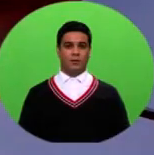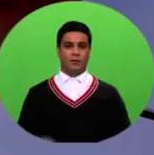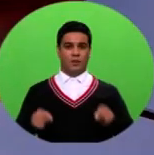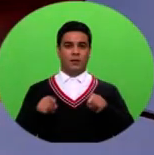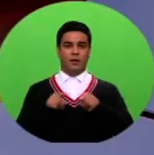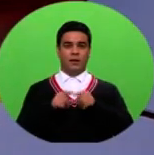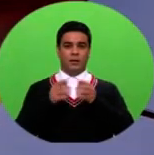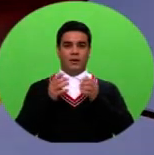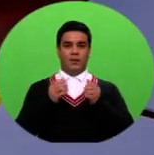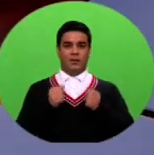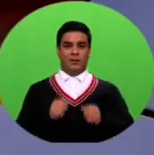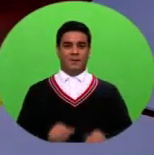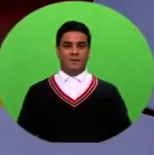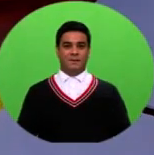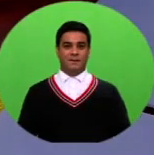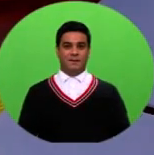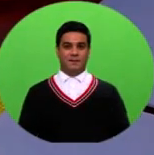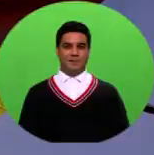birlashtirib olamiz.